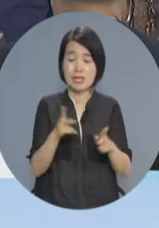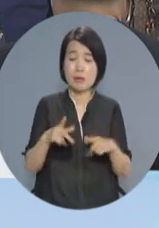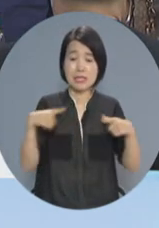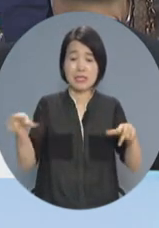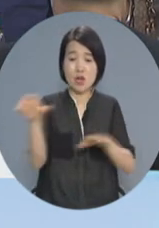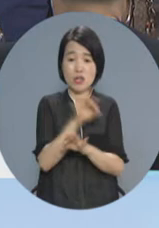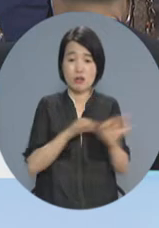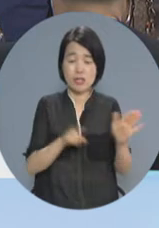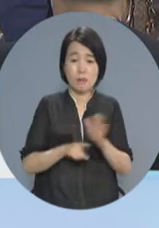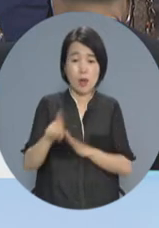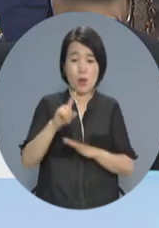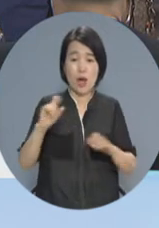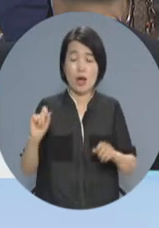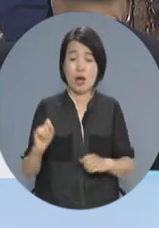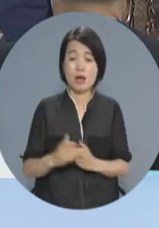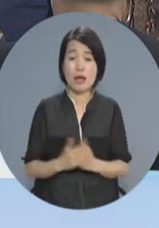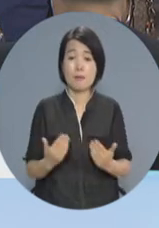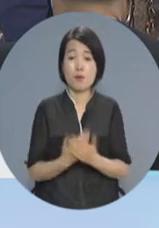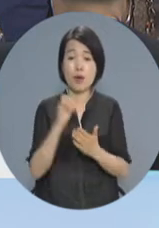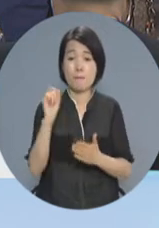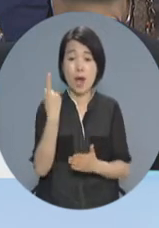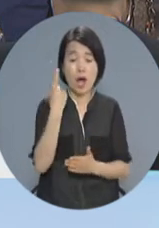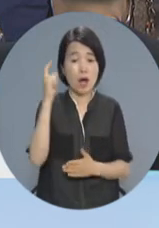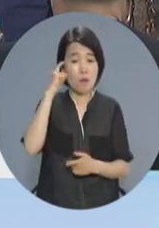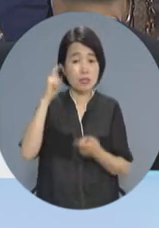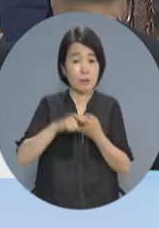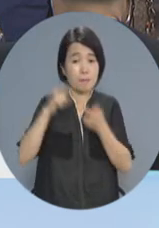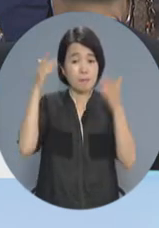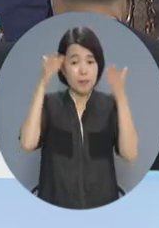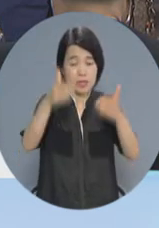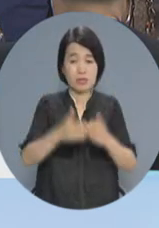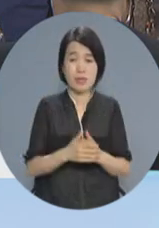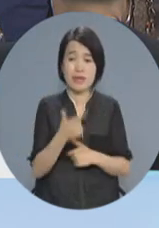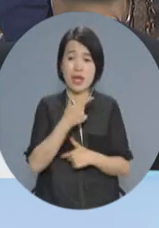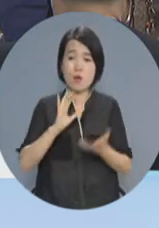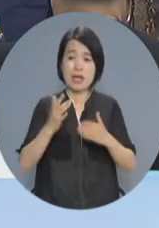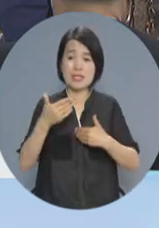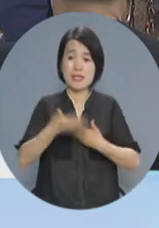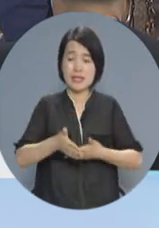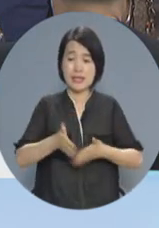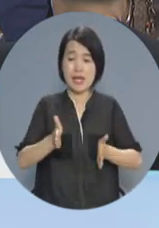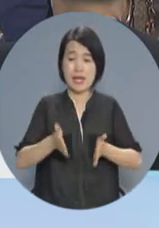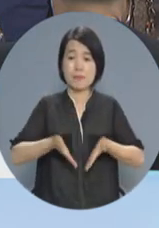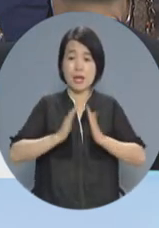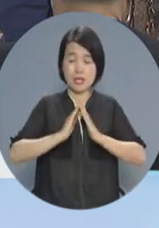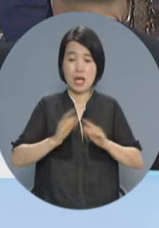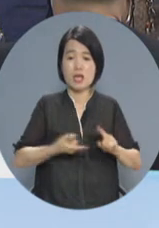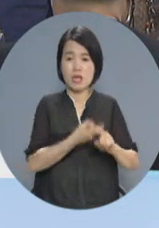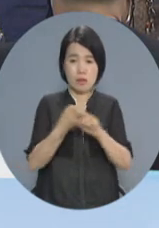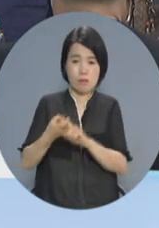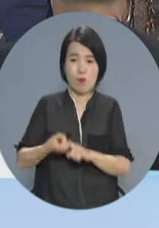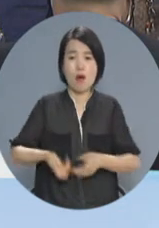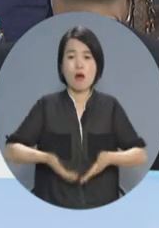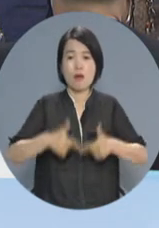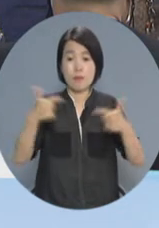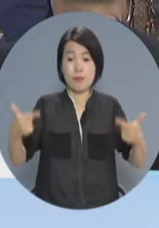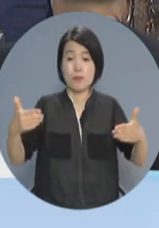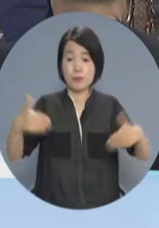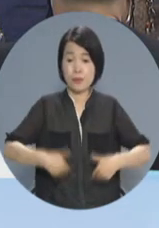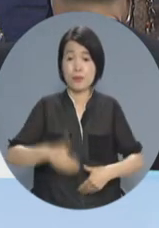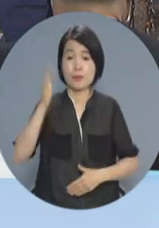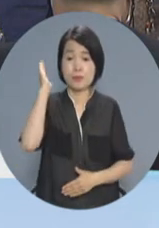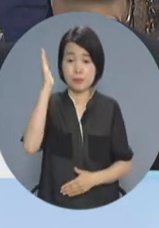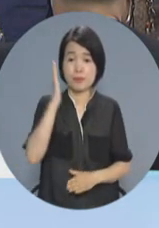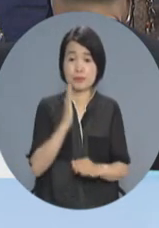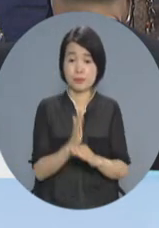경제를 이끌 성장 동력으로 기대를 모으면서 대형 컨벤션 센터 건립 등 인프라 확충의 필요성도 제기되고 있습니다. 최우식